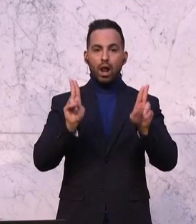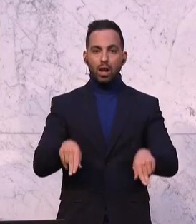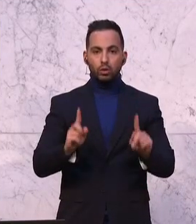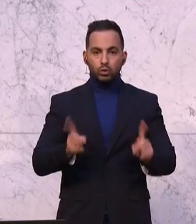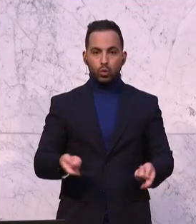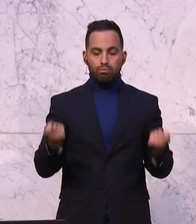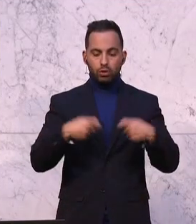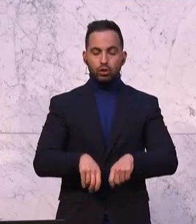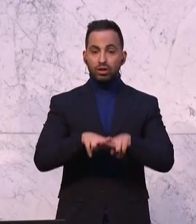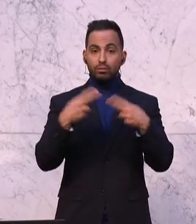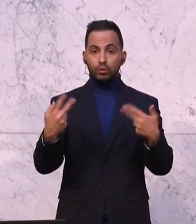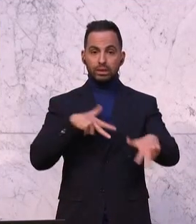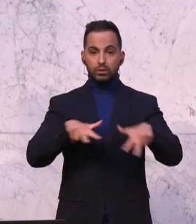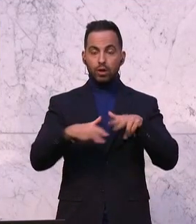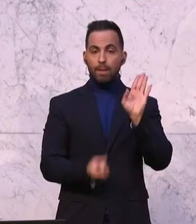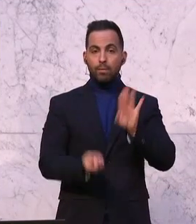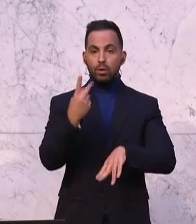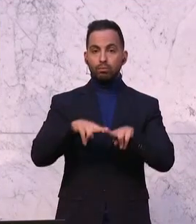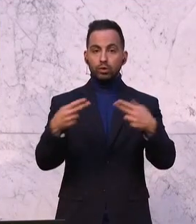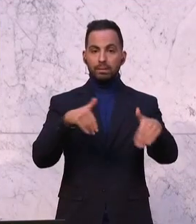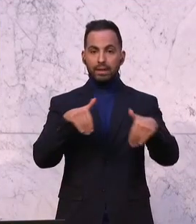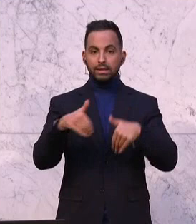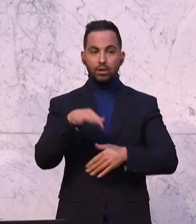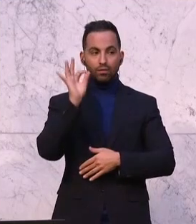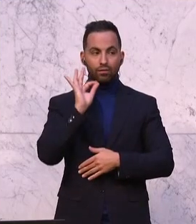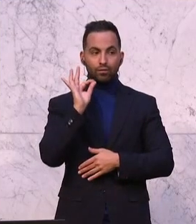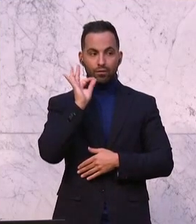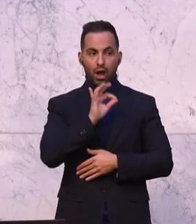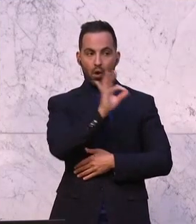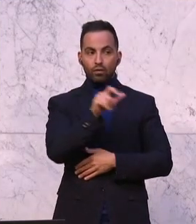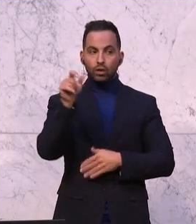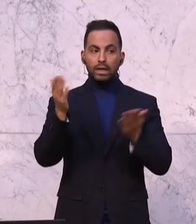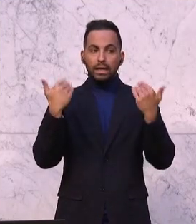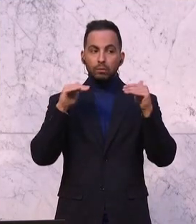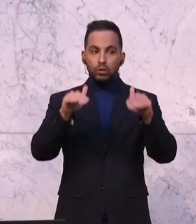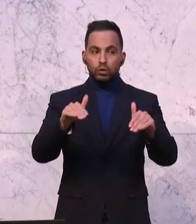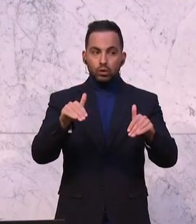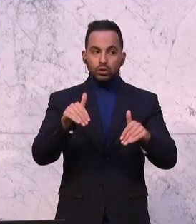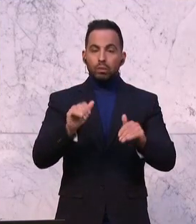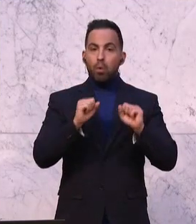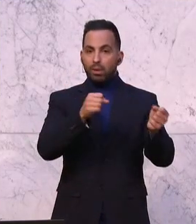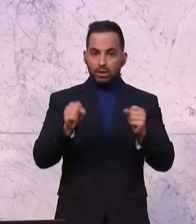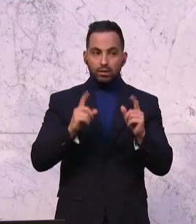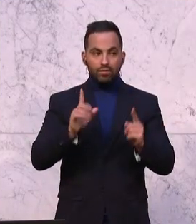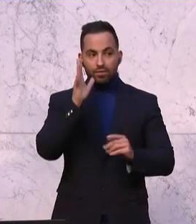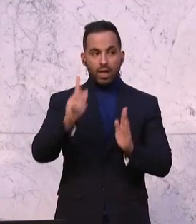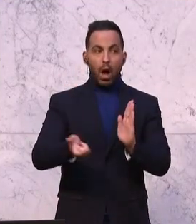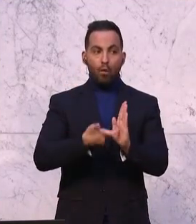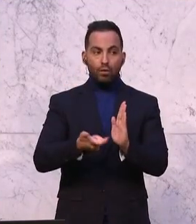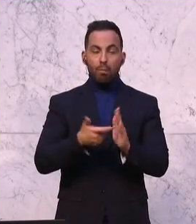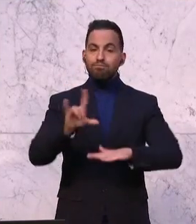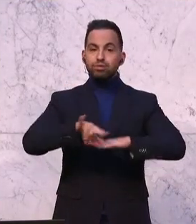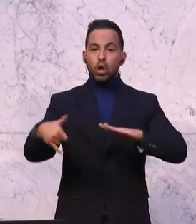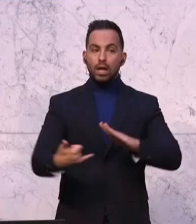die Bundesregierung und insbesondere der Bundesminister, die Bundesministerin für Klimaschutz, Umwelt, Energie, Mobilität werden aufgefordert, das